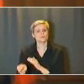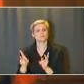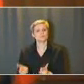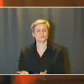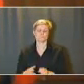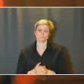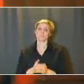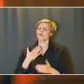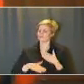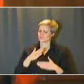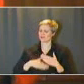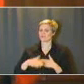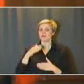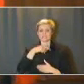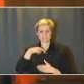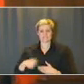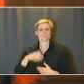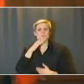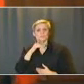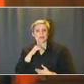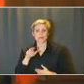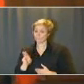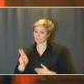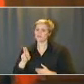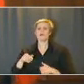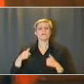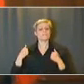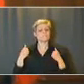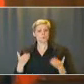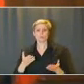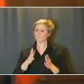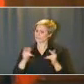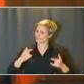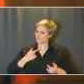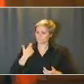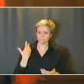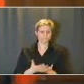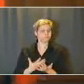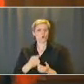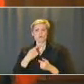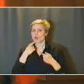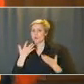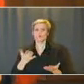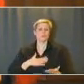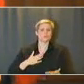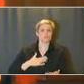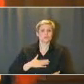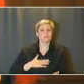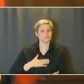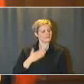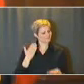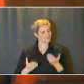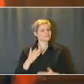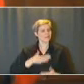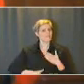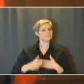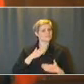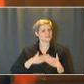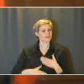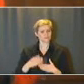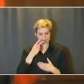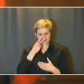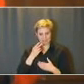ungdomarna då de får faktiskt säga vad de vill. Det är ganska intressant att